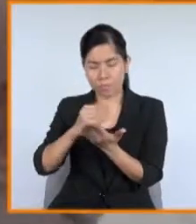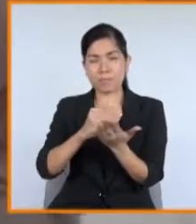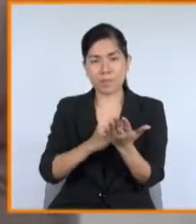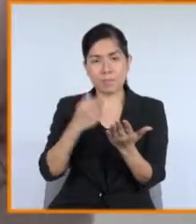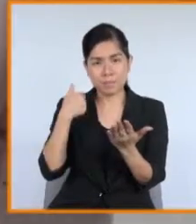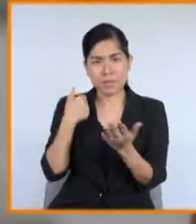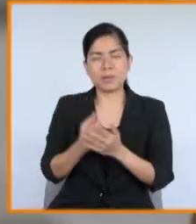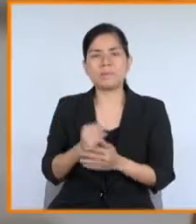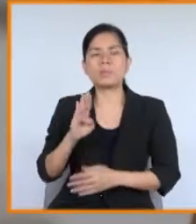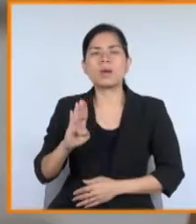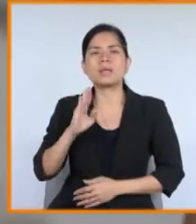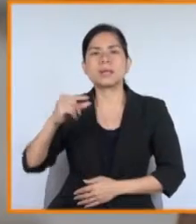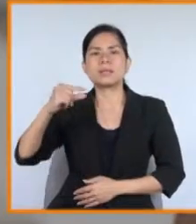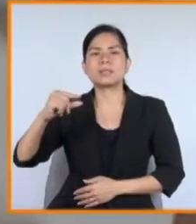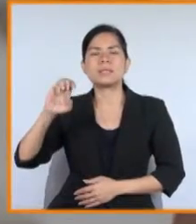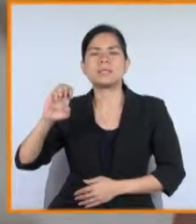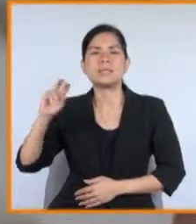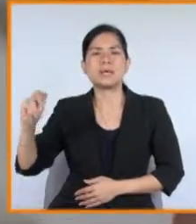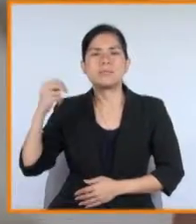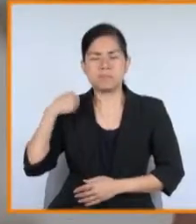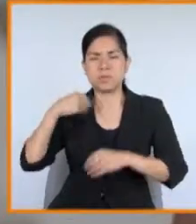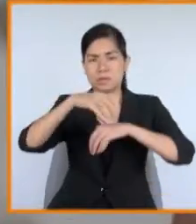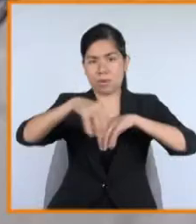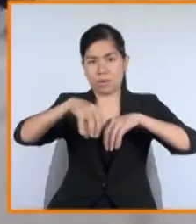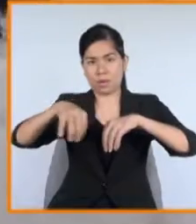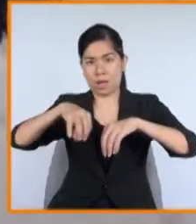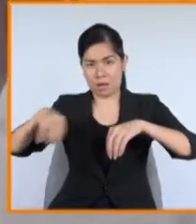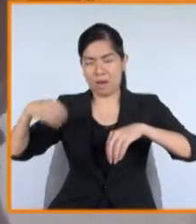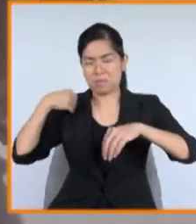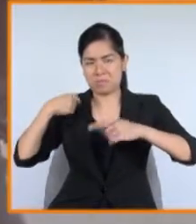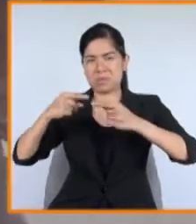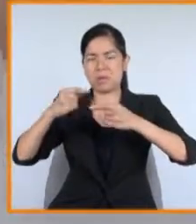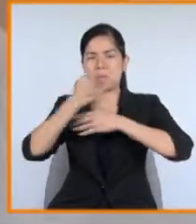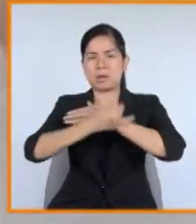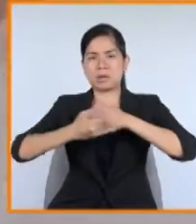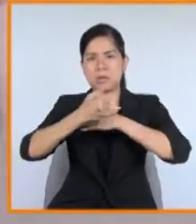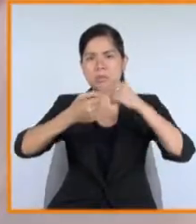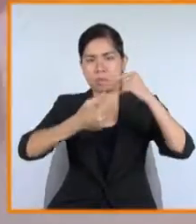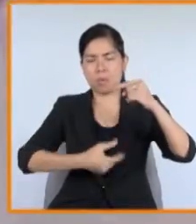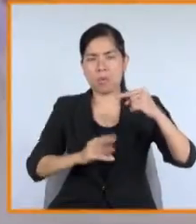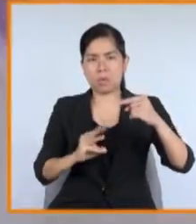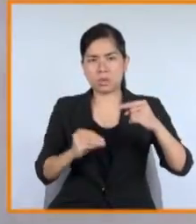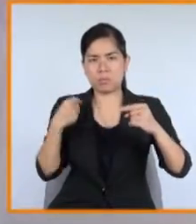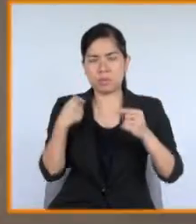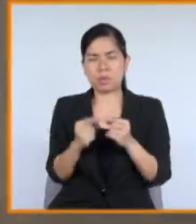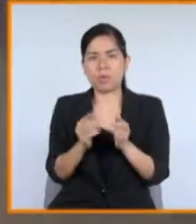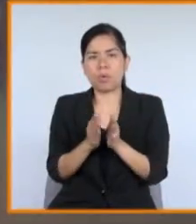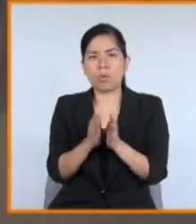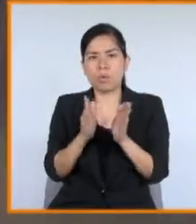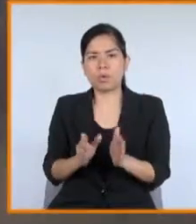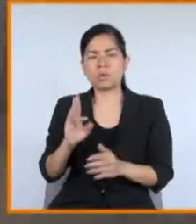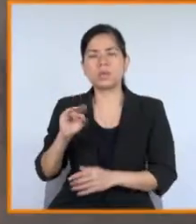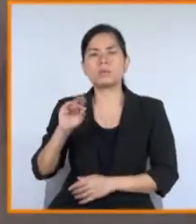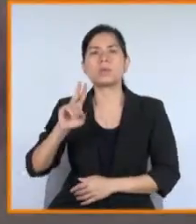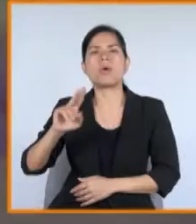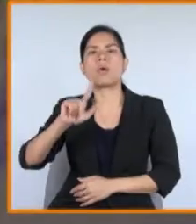เป็นบริษัทประกันจากอิตาลีที่มีสาขาในกว่า60ประเทศและมีฐานลูกค้ากว่า72ล้านคนทั่วโลกและได้รับการจั